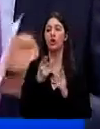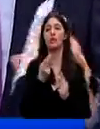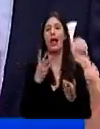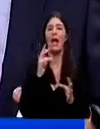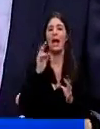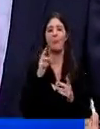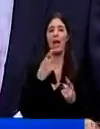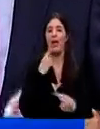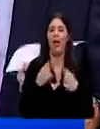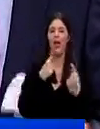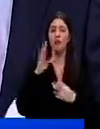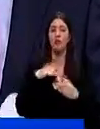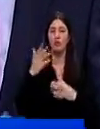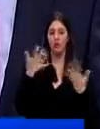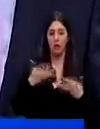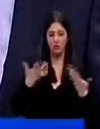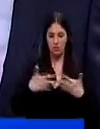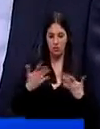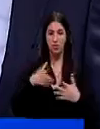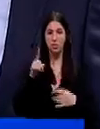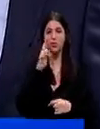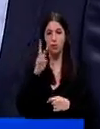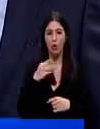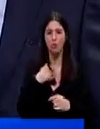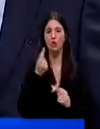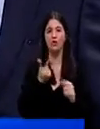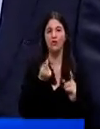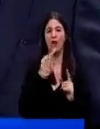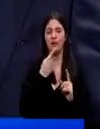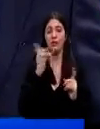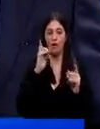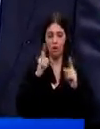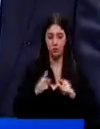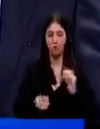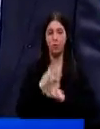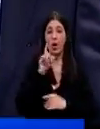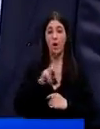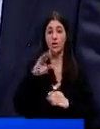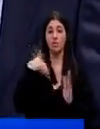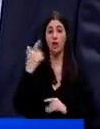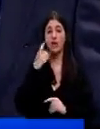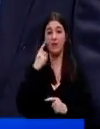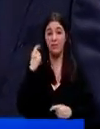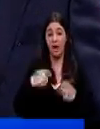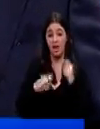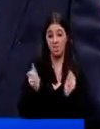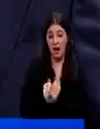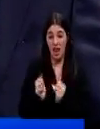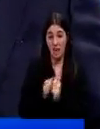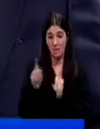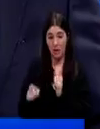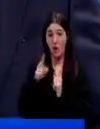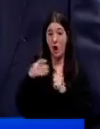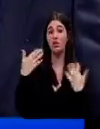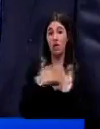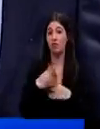gibi telaffuz edildi. Sonra bilançolardan bunu gördük. Ve 17'sinden sonra kamu bankaları eliyle işte o